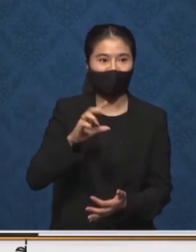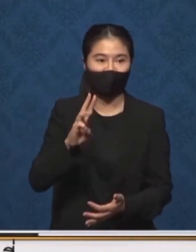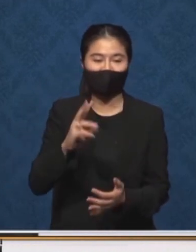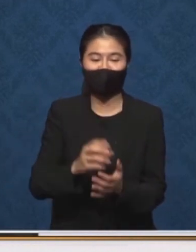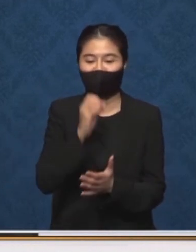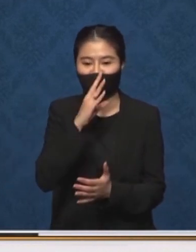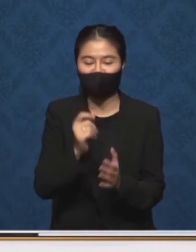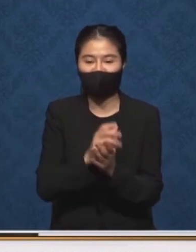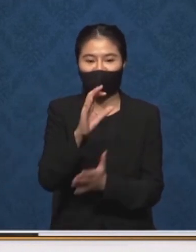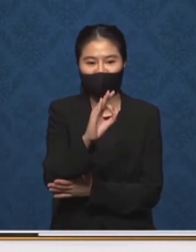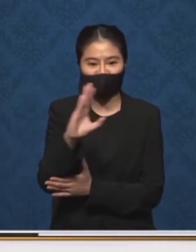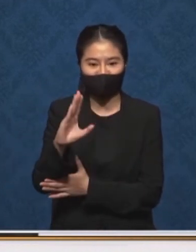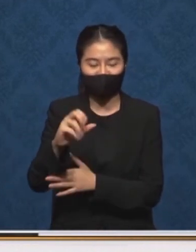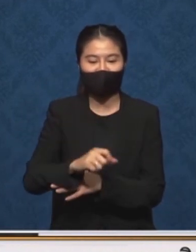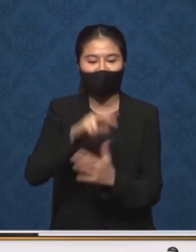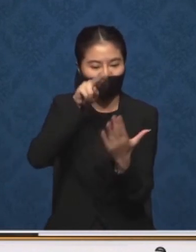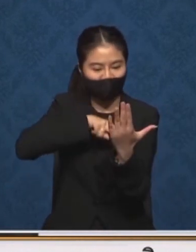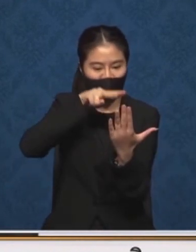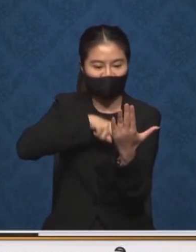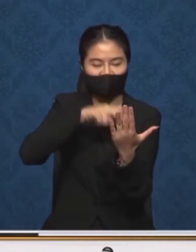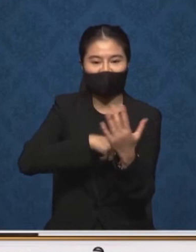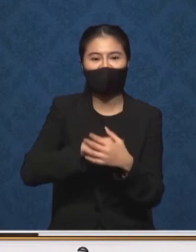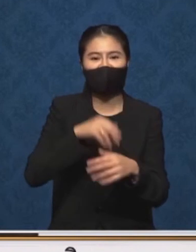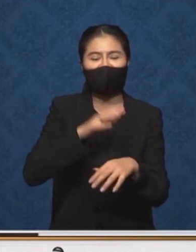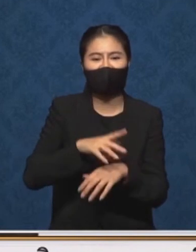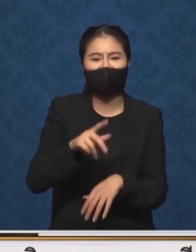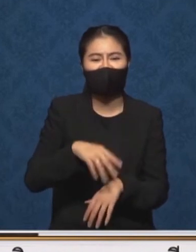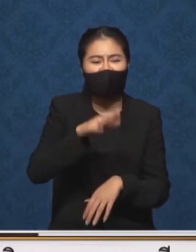ออนไนเขาก็มาบอกผมตาตา